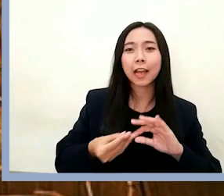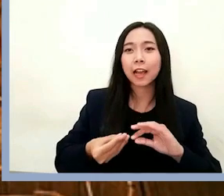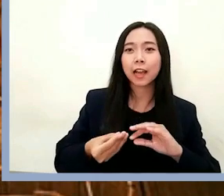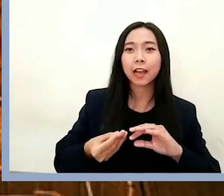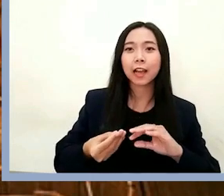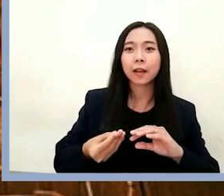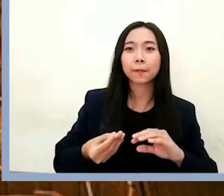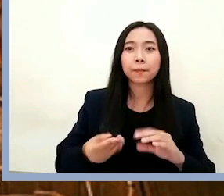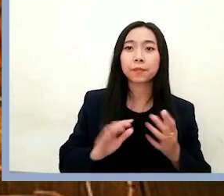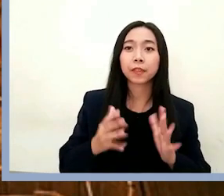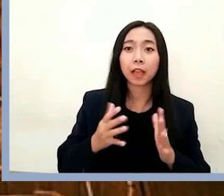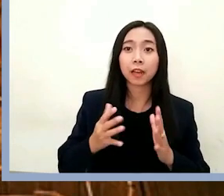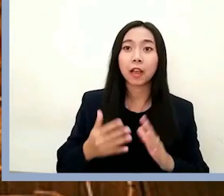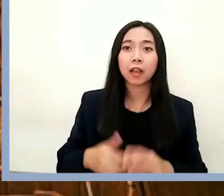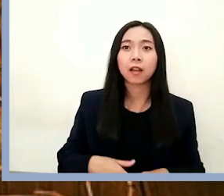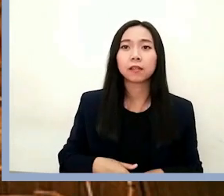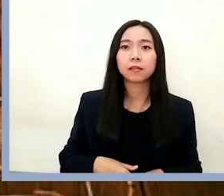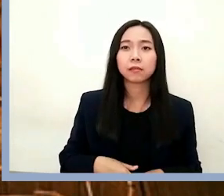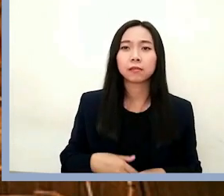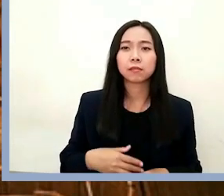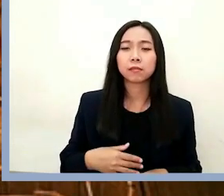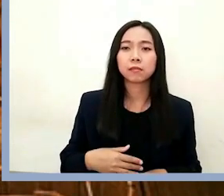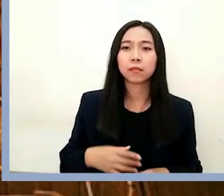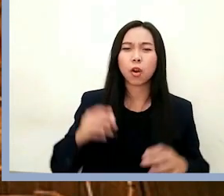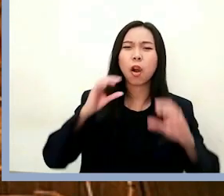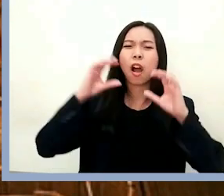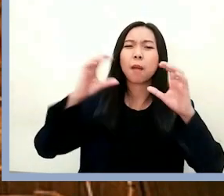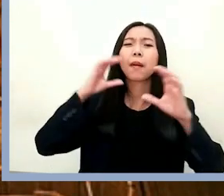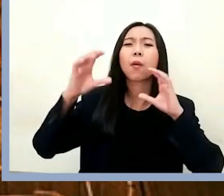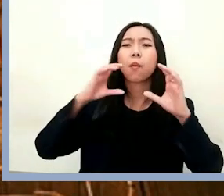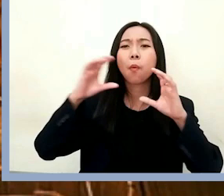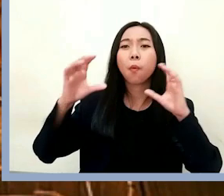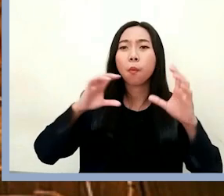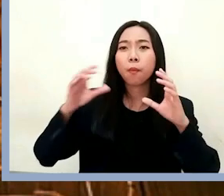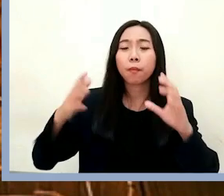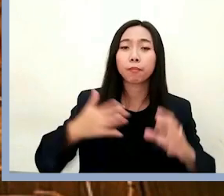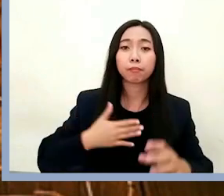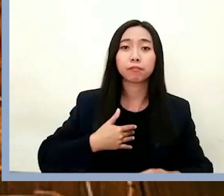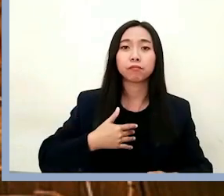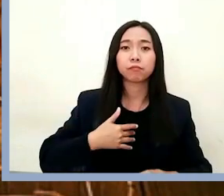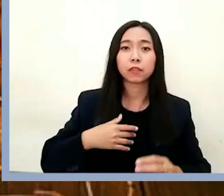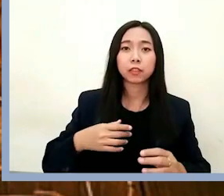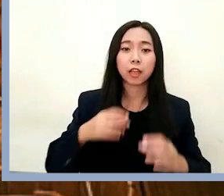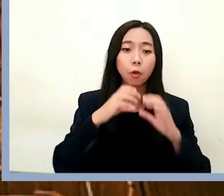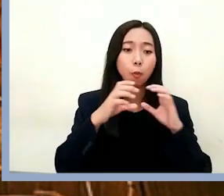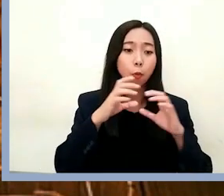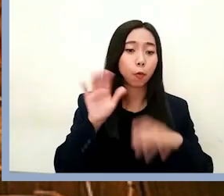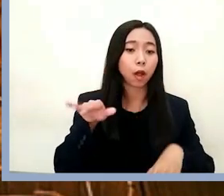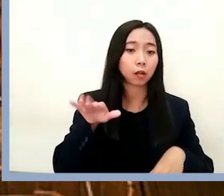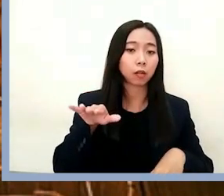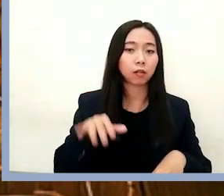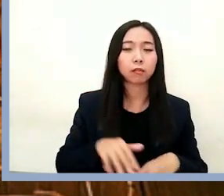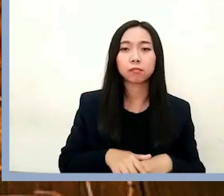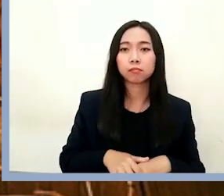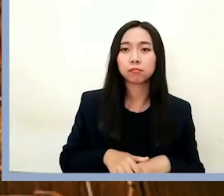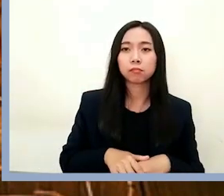kadang-kadang terjadi satu keluhan ketika saya melakukan konseling anak-anak ini ketika menyatakan isi